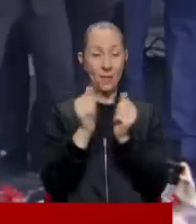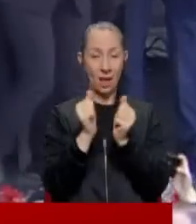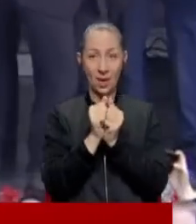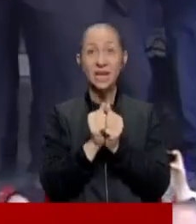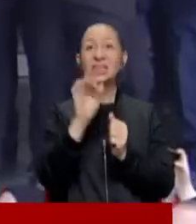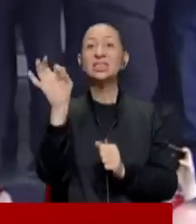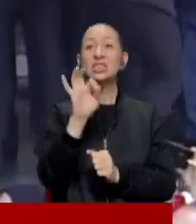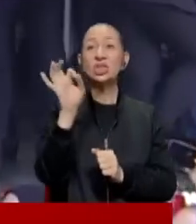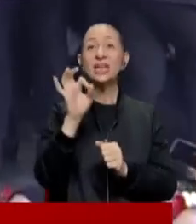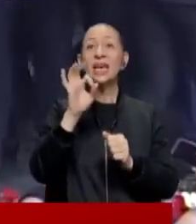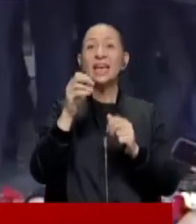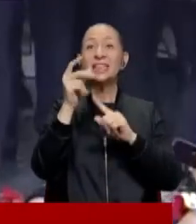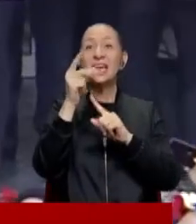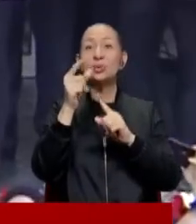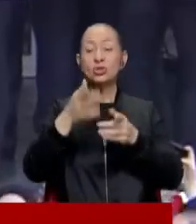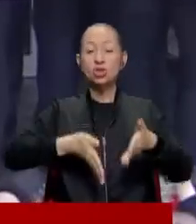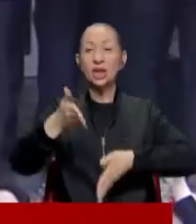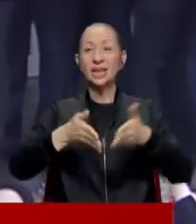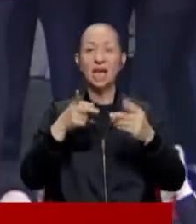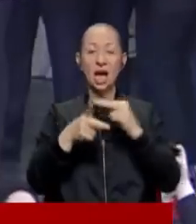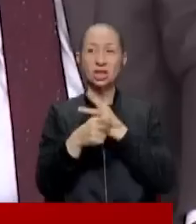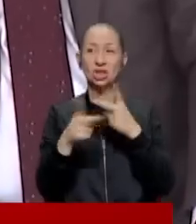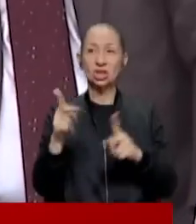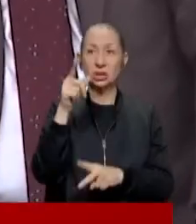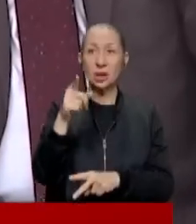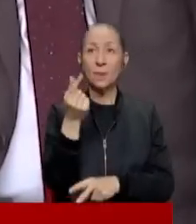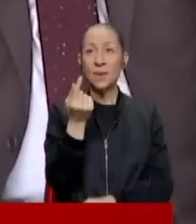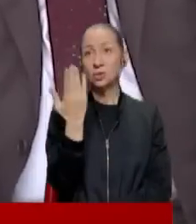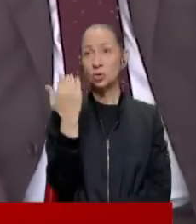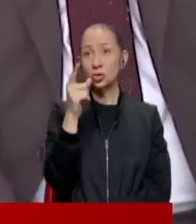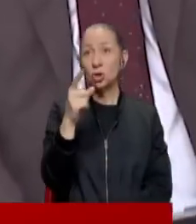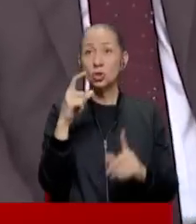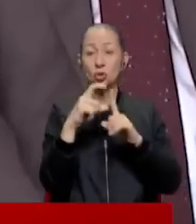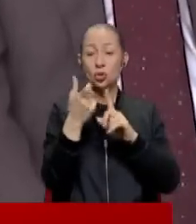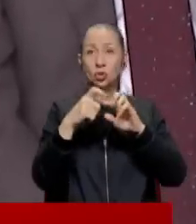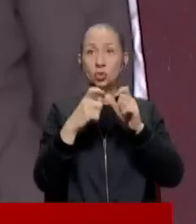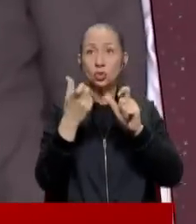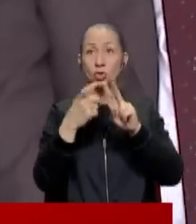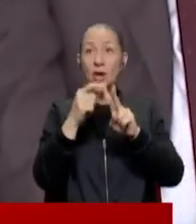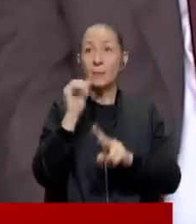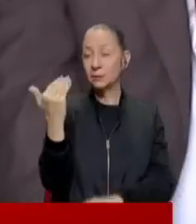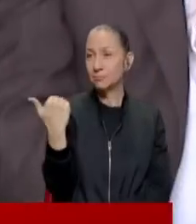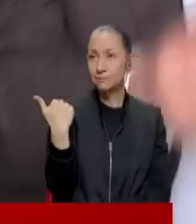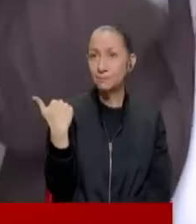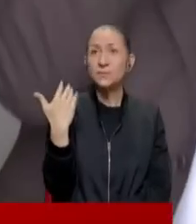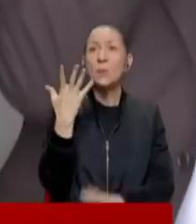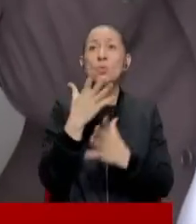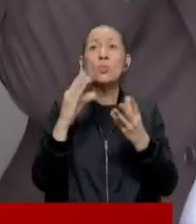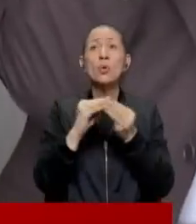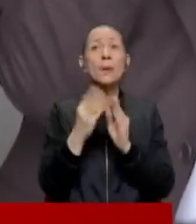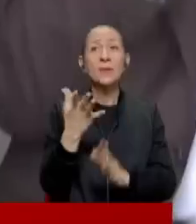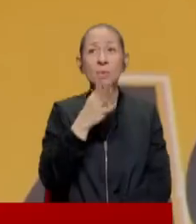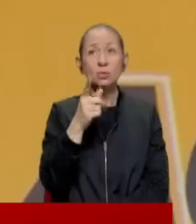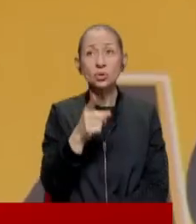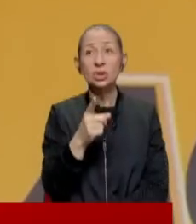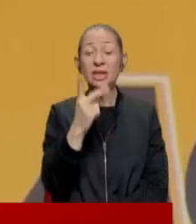Sincan İstasyon Caddesi açılış törenindeydi Akşener biraz evvel Dursun abim geldi yanıma en büyük derdi ne biliyor